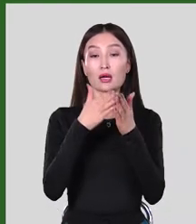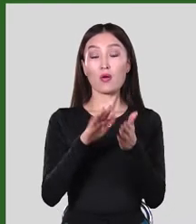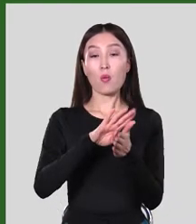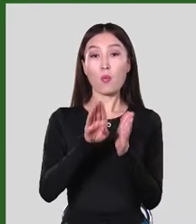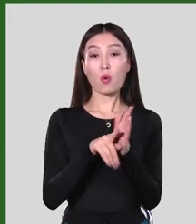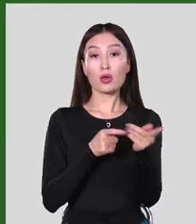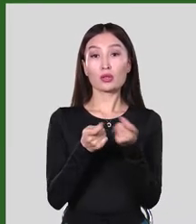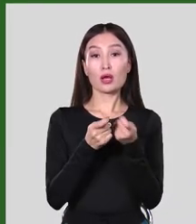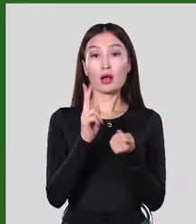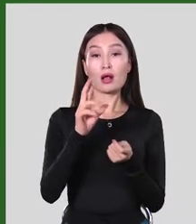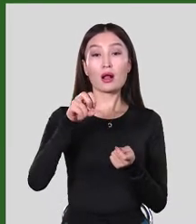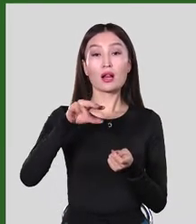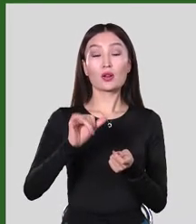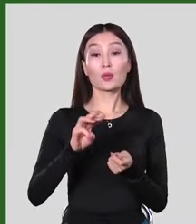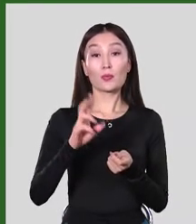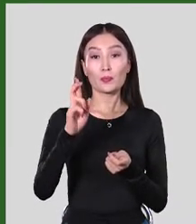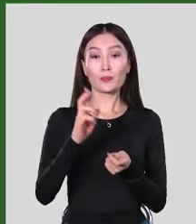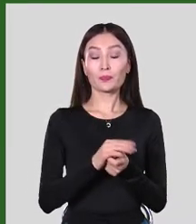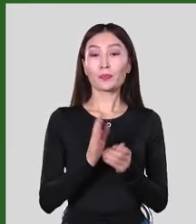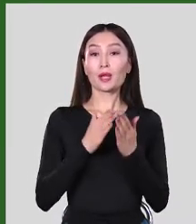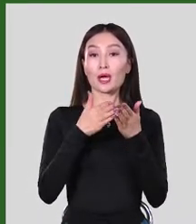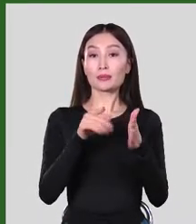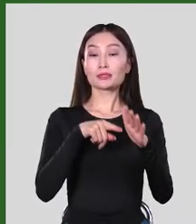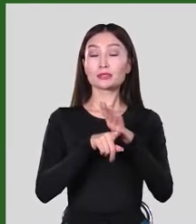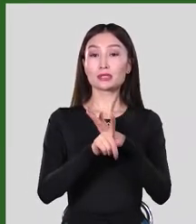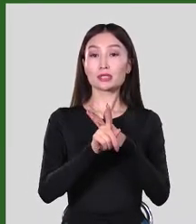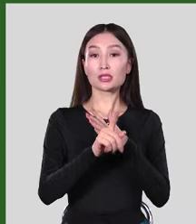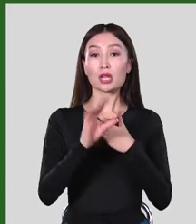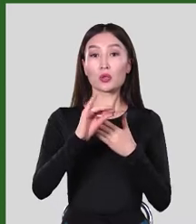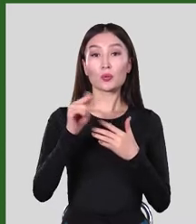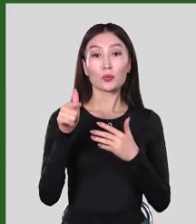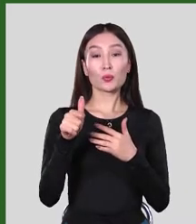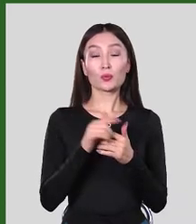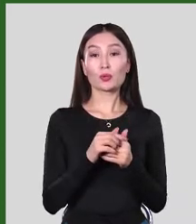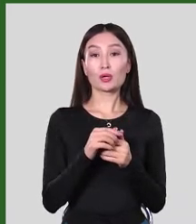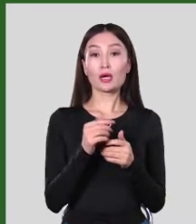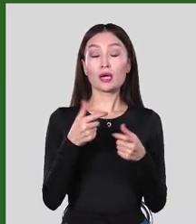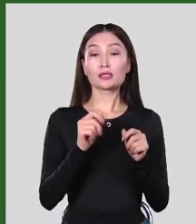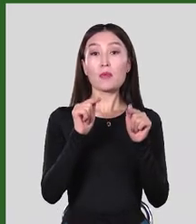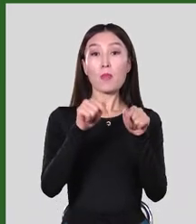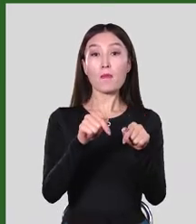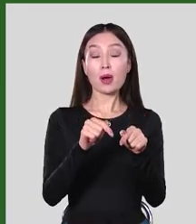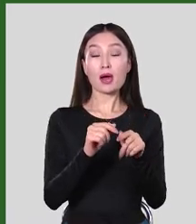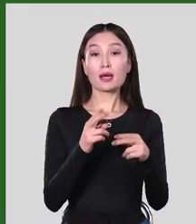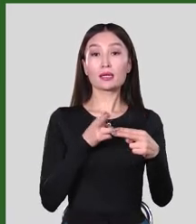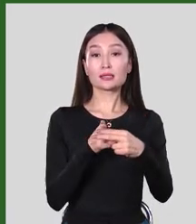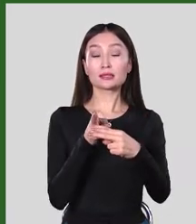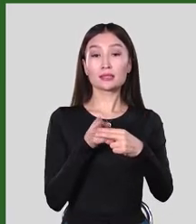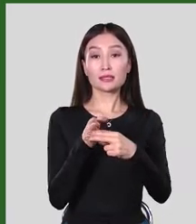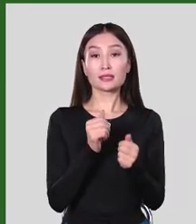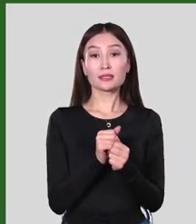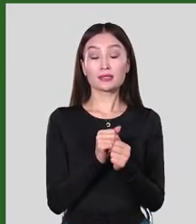командованием адмирала Колумба. Корабли сначала сместились на юг, где попали в полосу действия